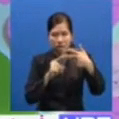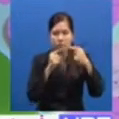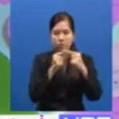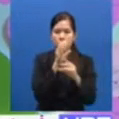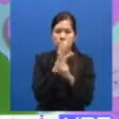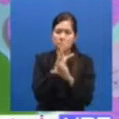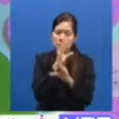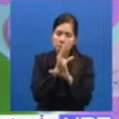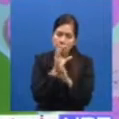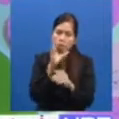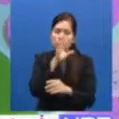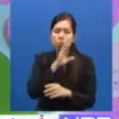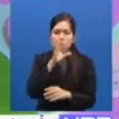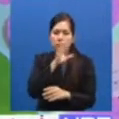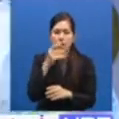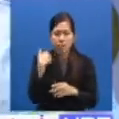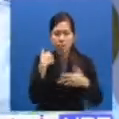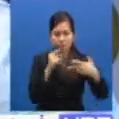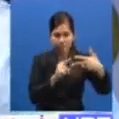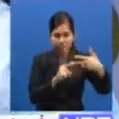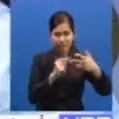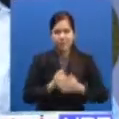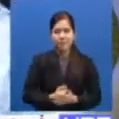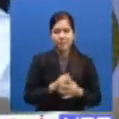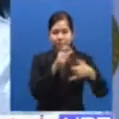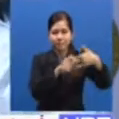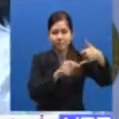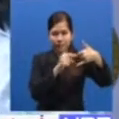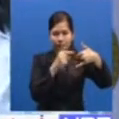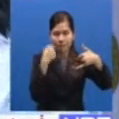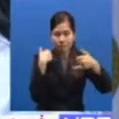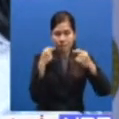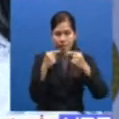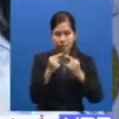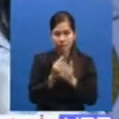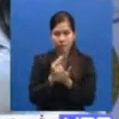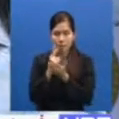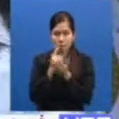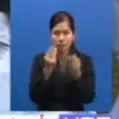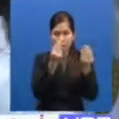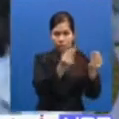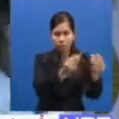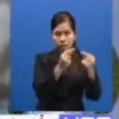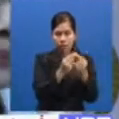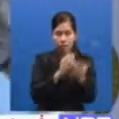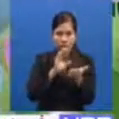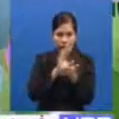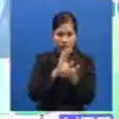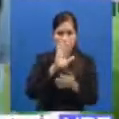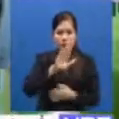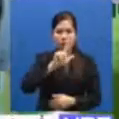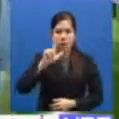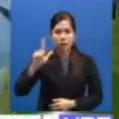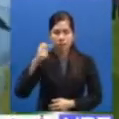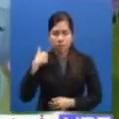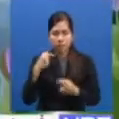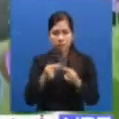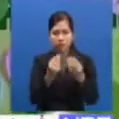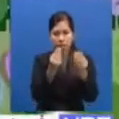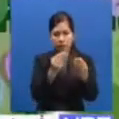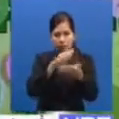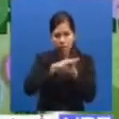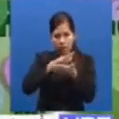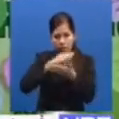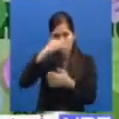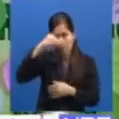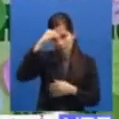จากนี้นะคะนางรัตนาศรีเหรัญรับมอบทุนการศึกษาจากอายุโนโมโต๊ะจำนวน 5ล้านบาทเพื่อส่งผ่านให้แก่โรงเรียน 10แห่ง